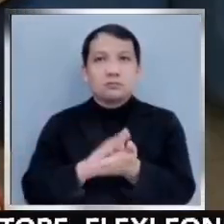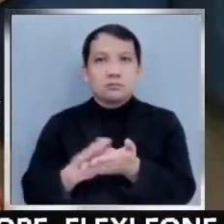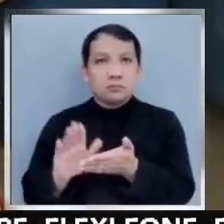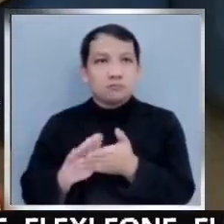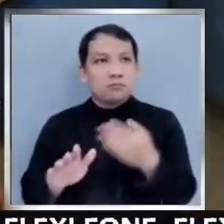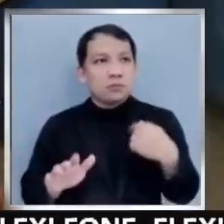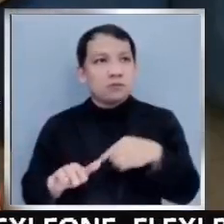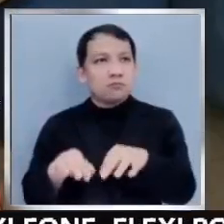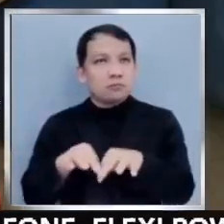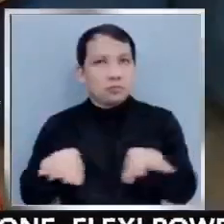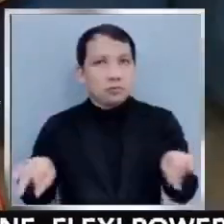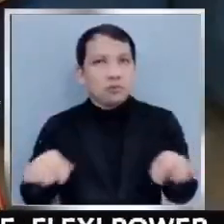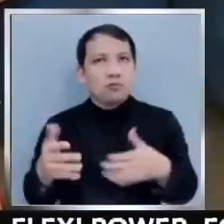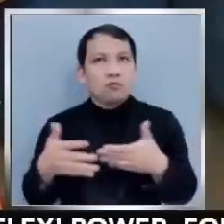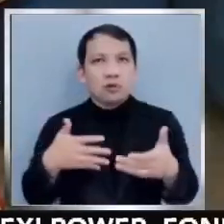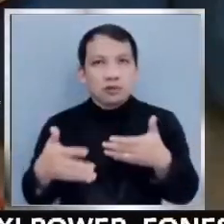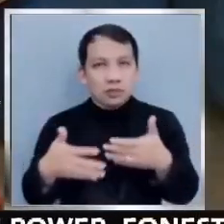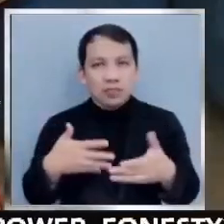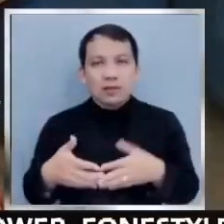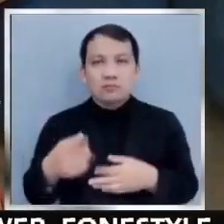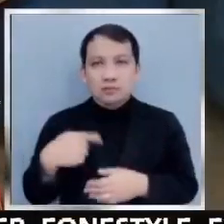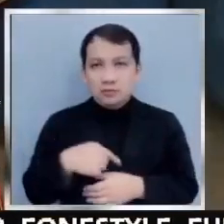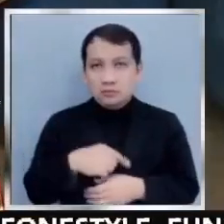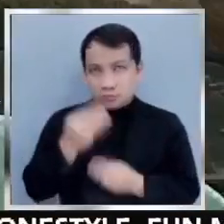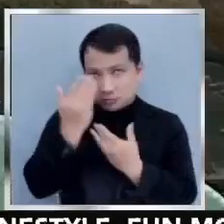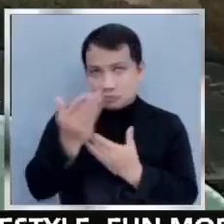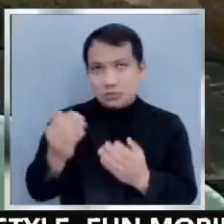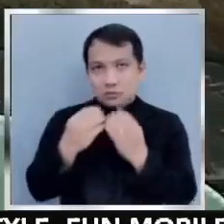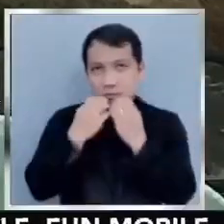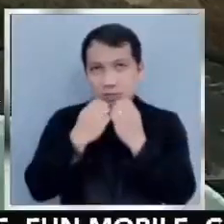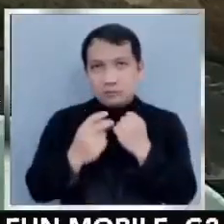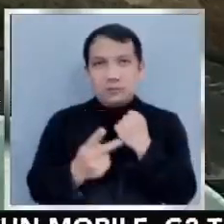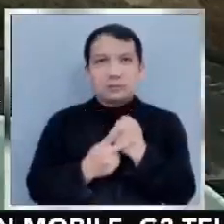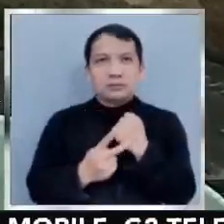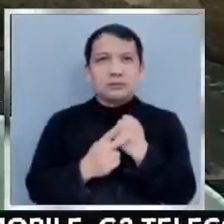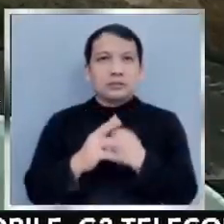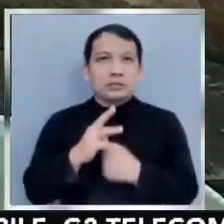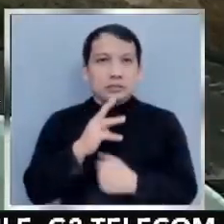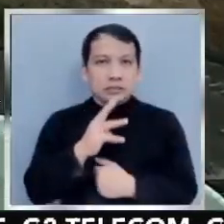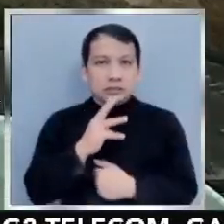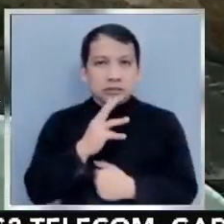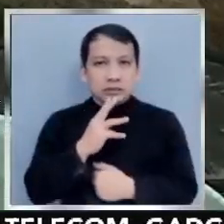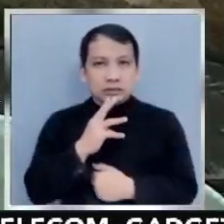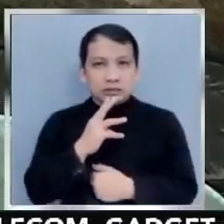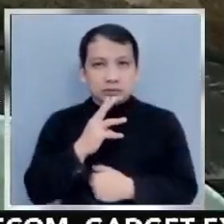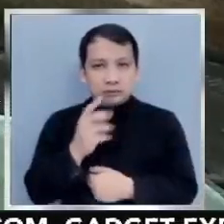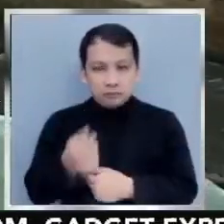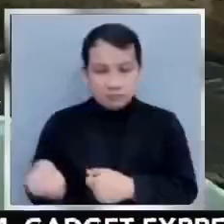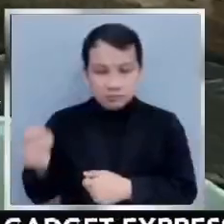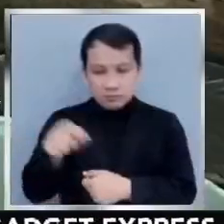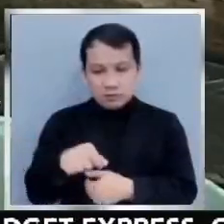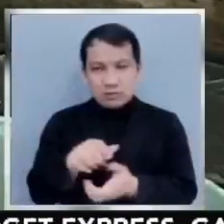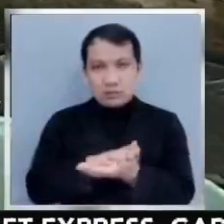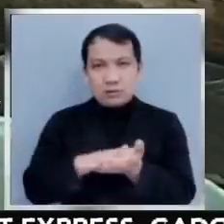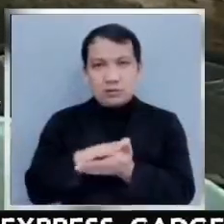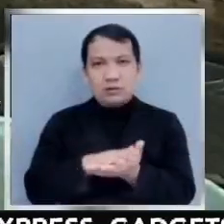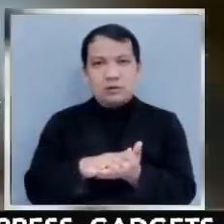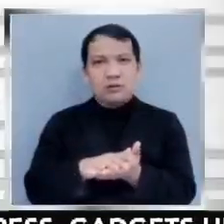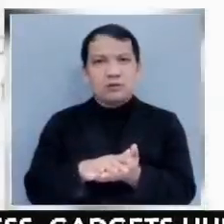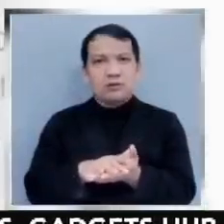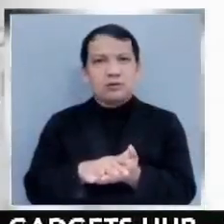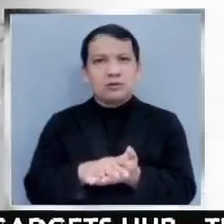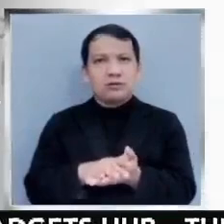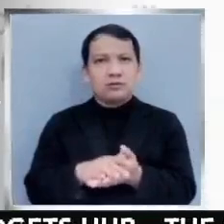or saan para makatipid ng tubig. May pinagsabunan ko yun, nilagay ko na doon. Malampaso sa sahig